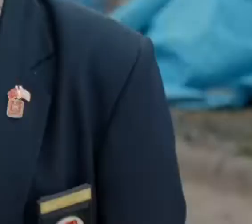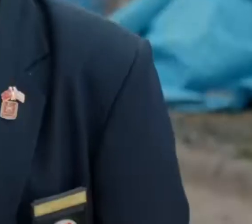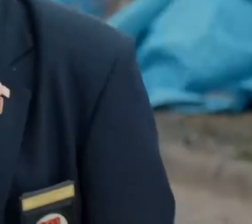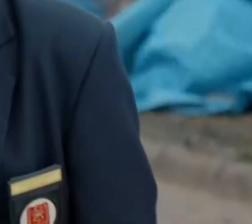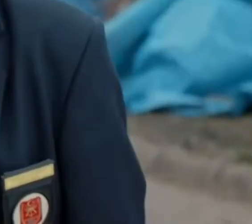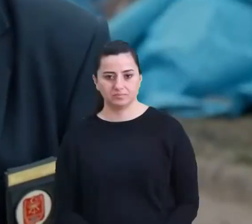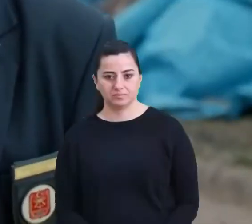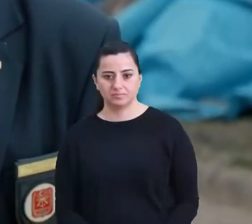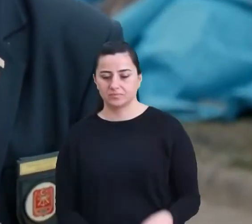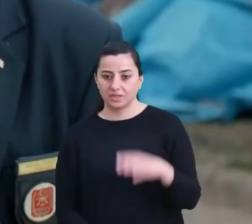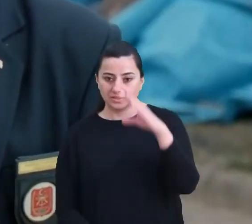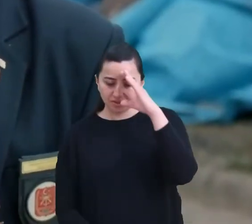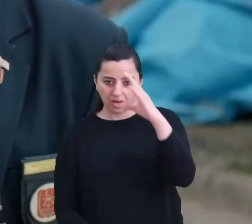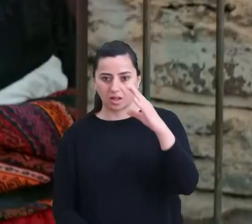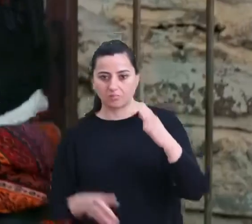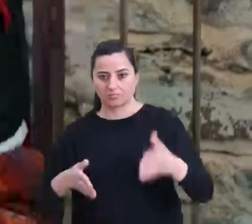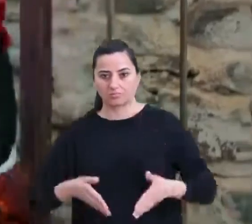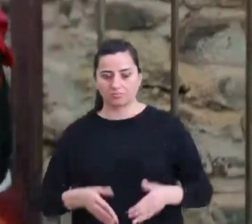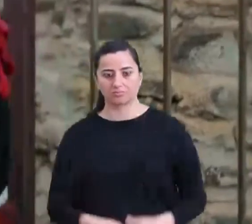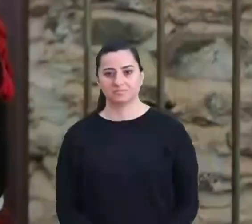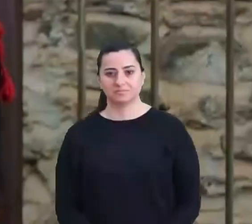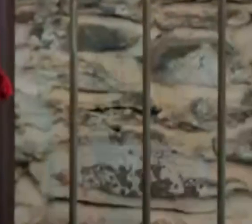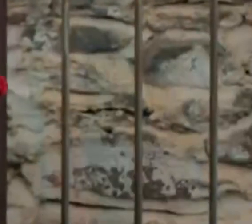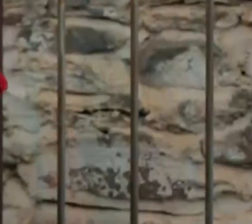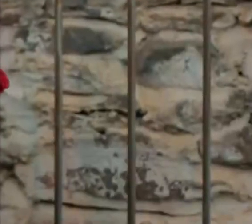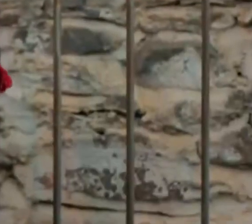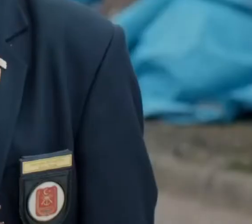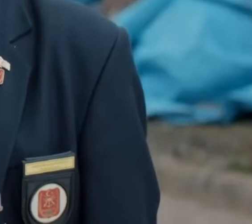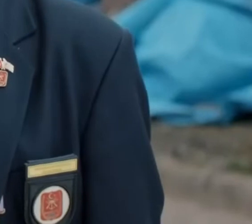adam ardından baktı. Selam, dur.